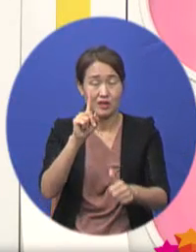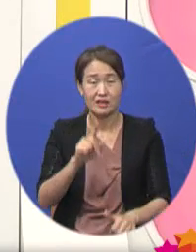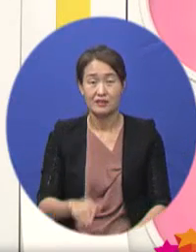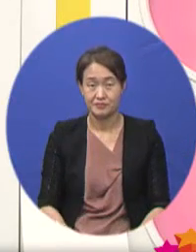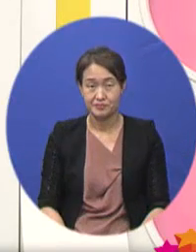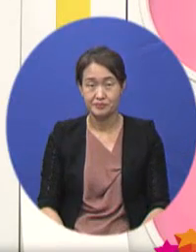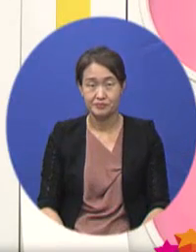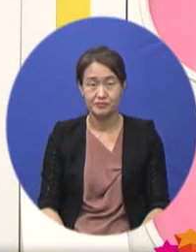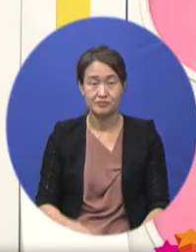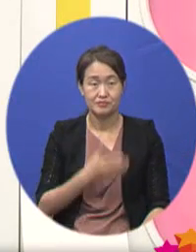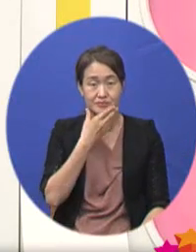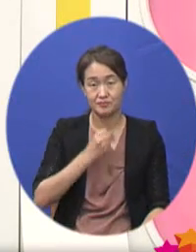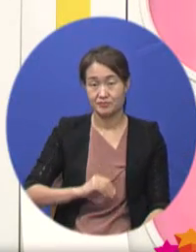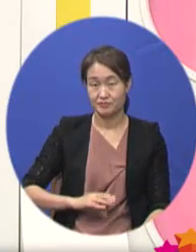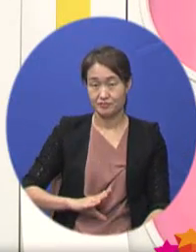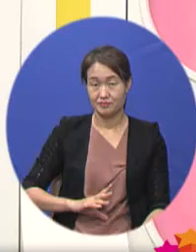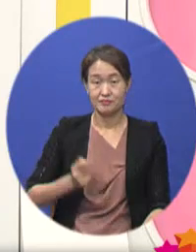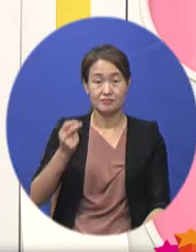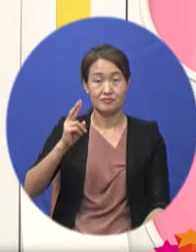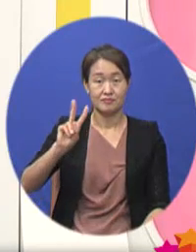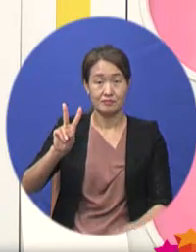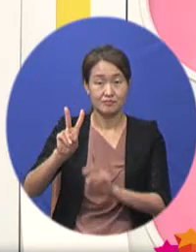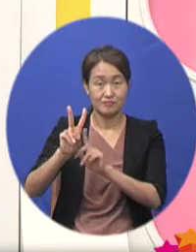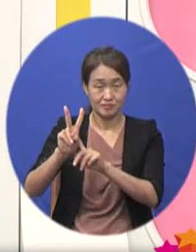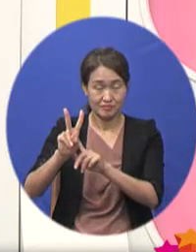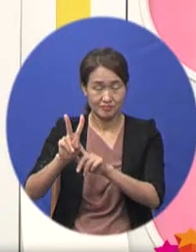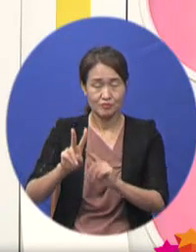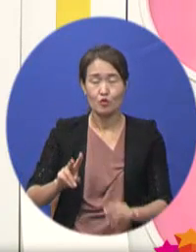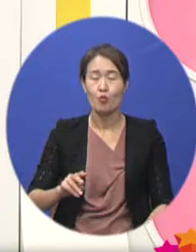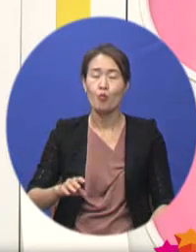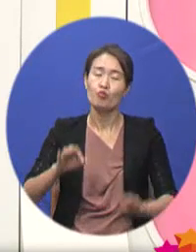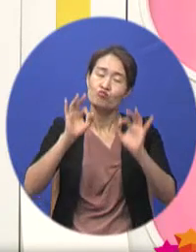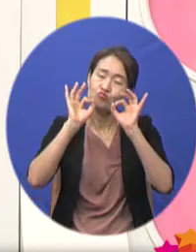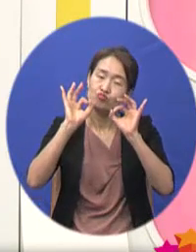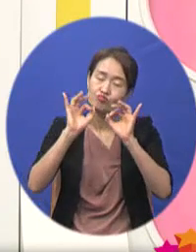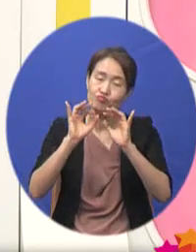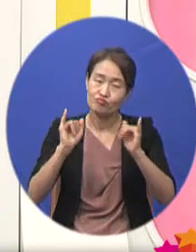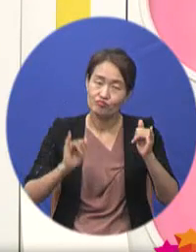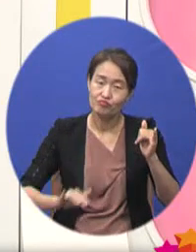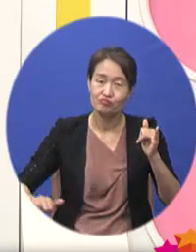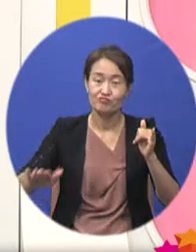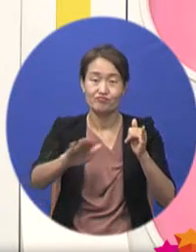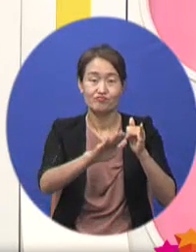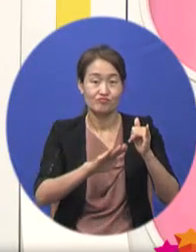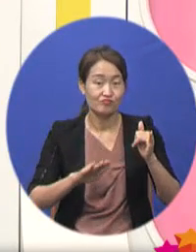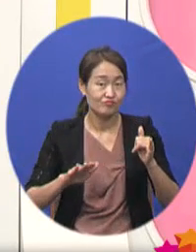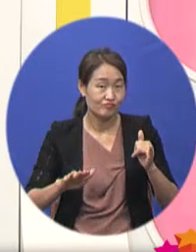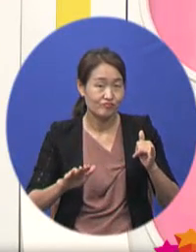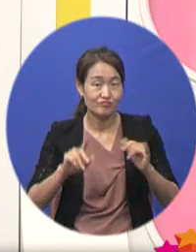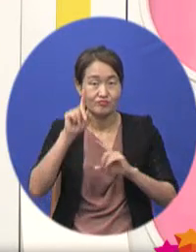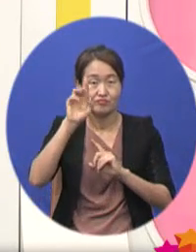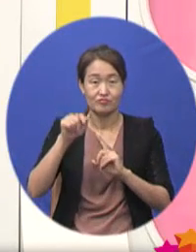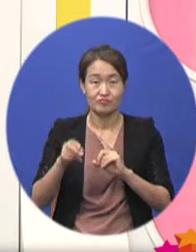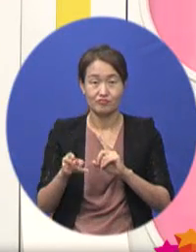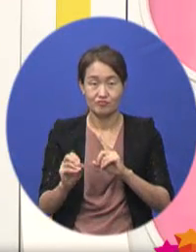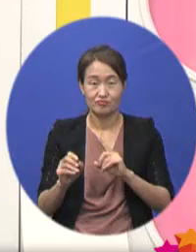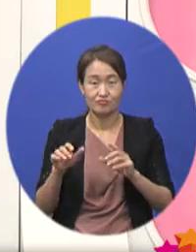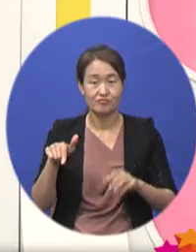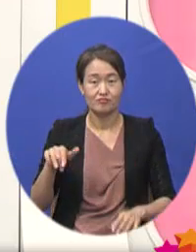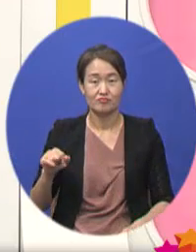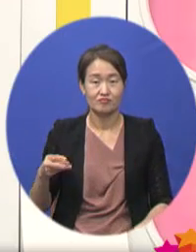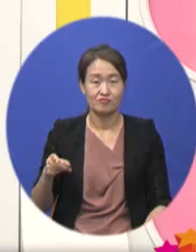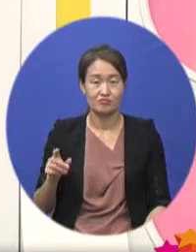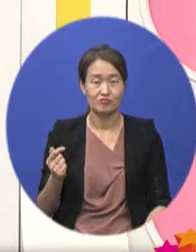예. 이렇게 복지방송을 이렇게 신청해 주시는 분들 예. 예, 이부영 씨나 길정화